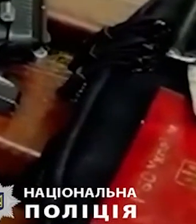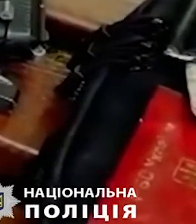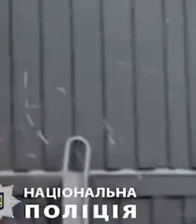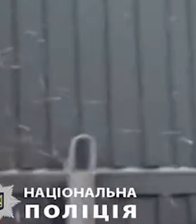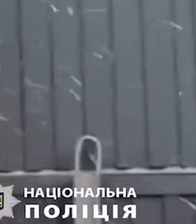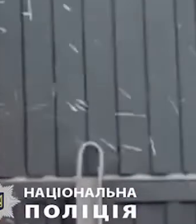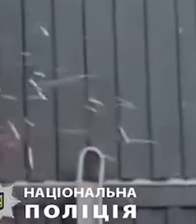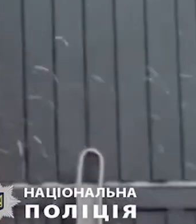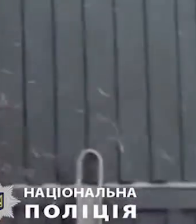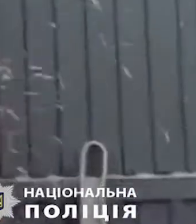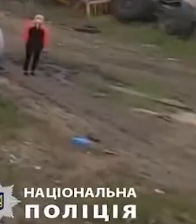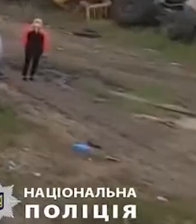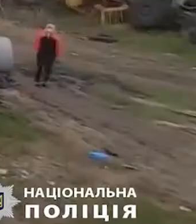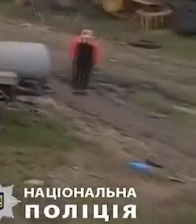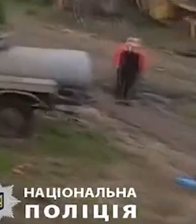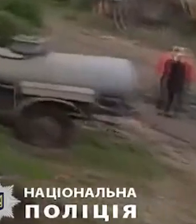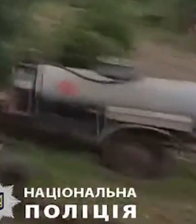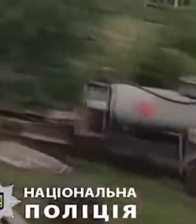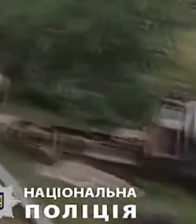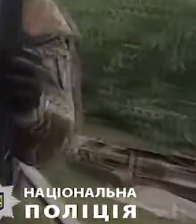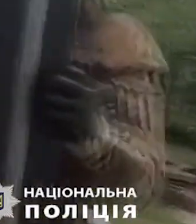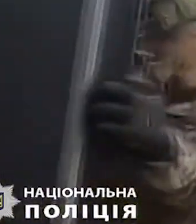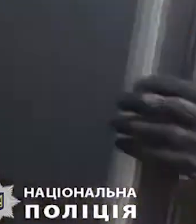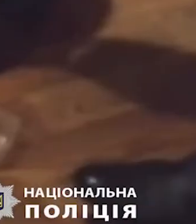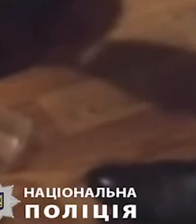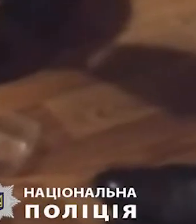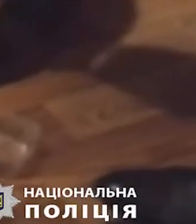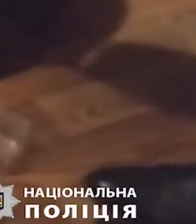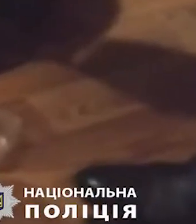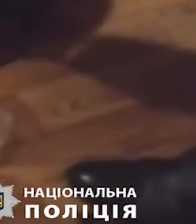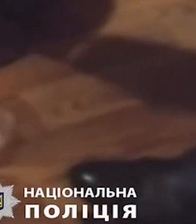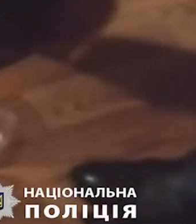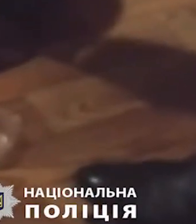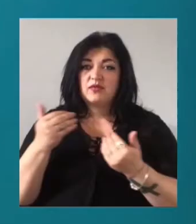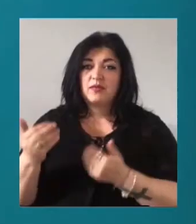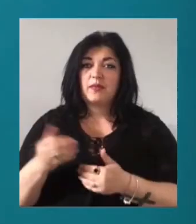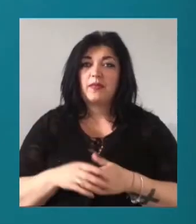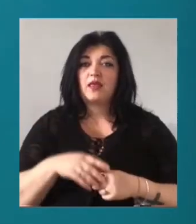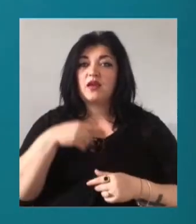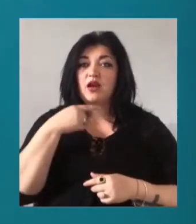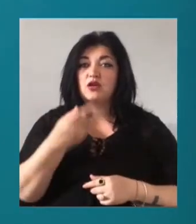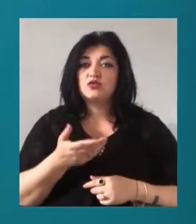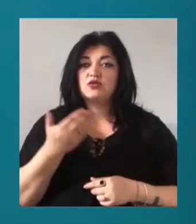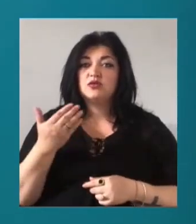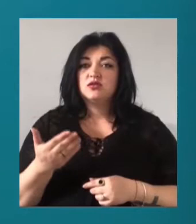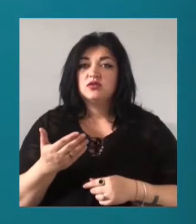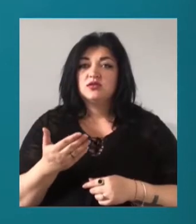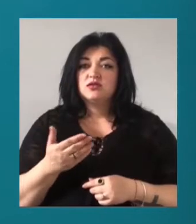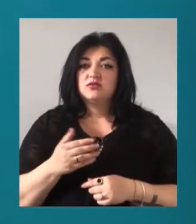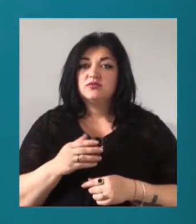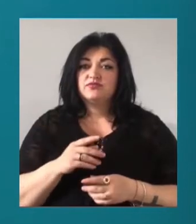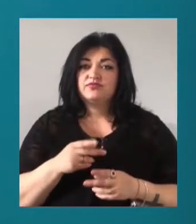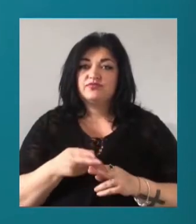стрілянину та погрому в магазині тканин на 7-му кілометрі відкрили два нових кримінальних провадження. Олег Бех повідомив, дії кваліфікували за статтями